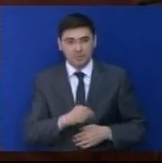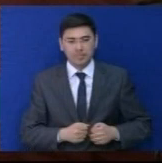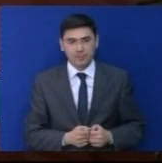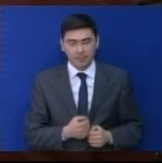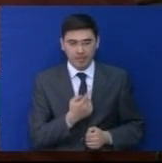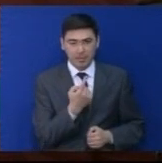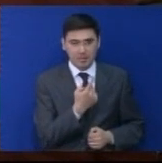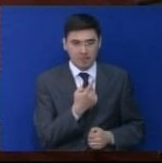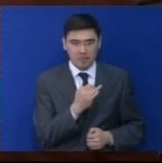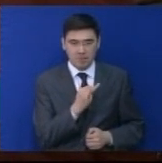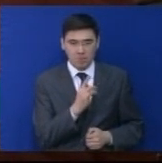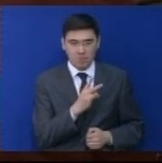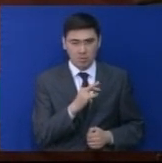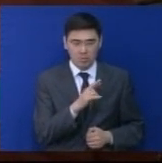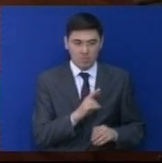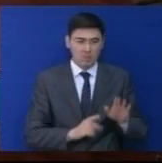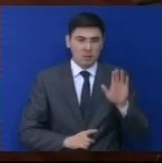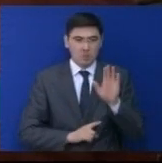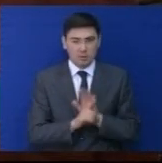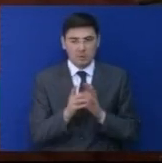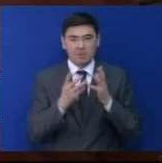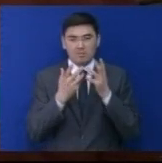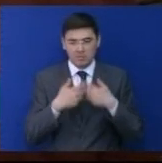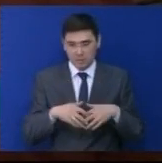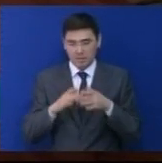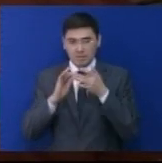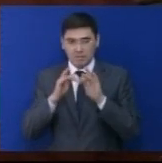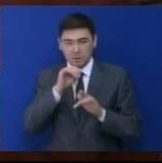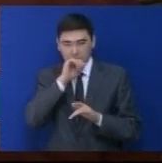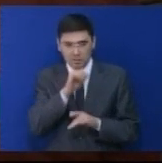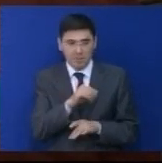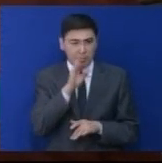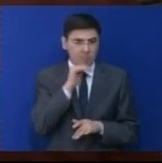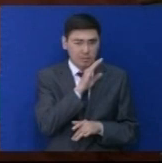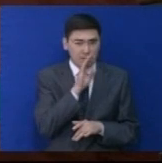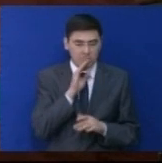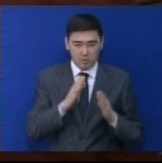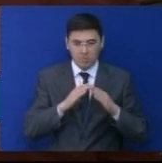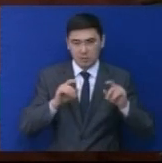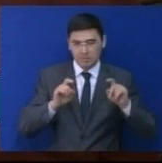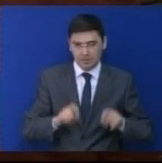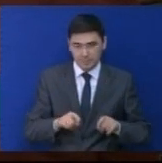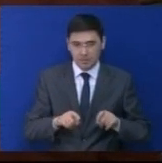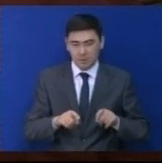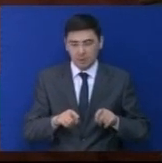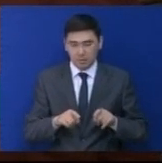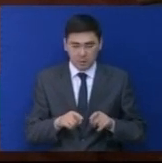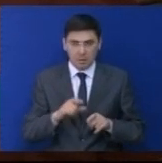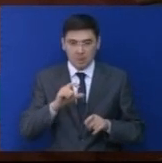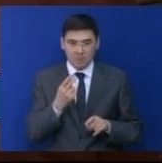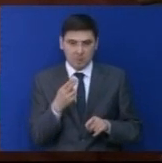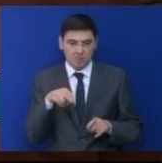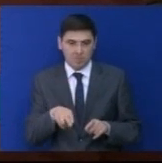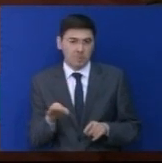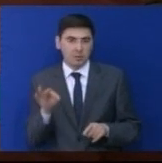будет проходить автоматизированном варианте, то есть через интернет. Родитель может подавать дома, не входя, с помощью ЭЦП,